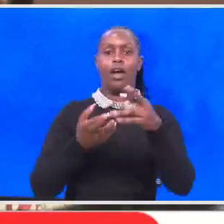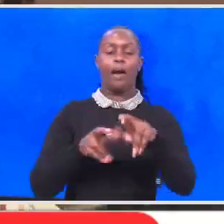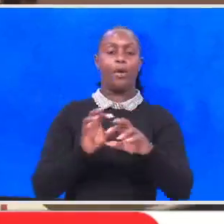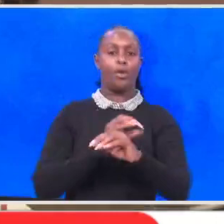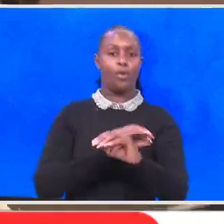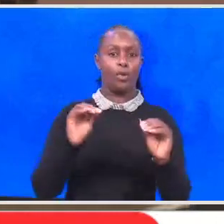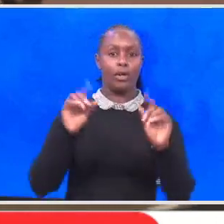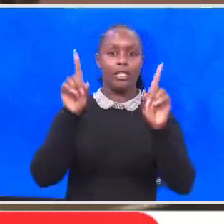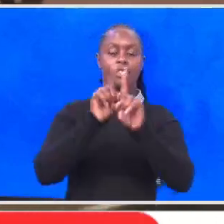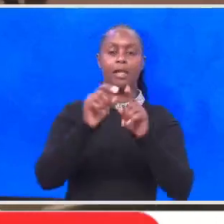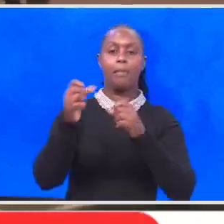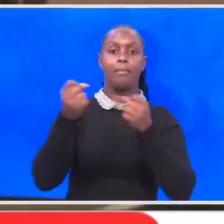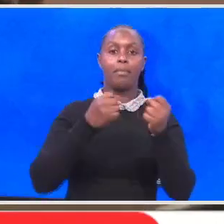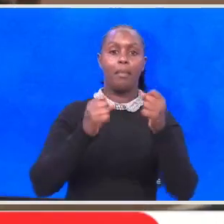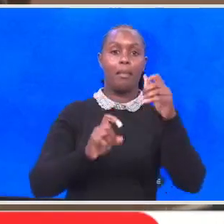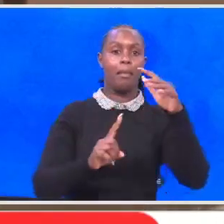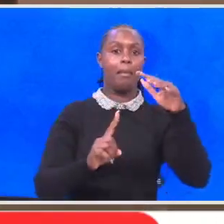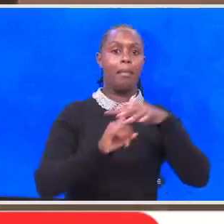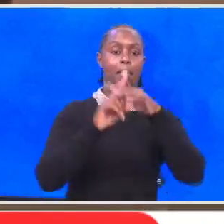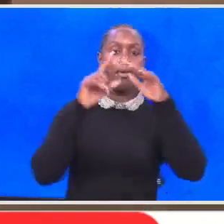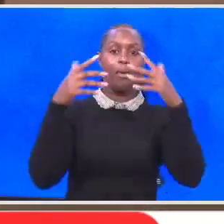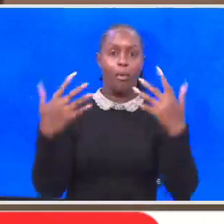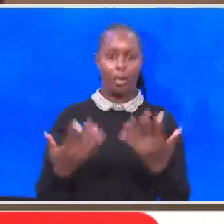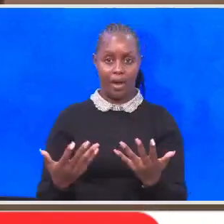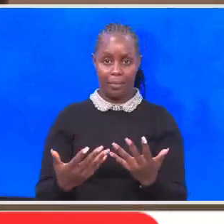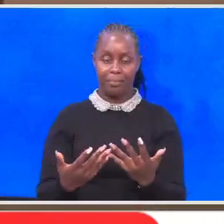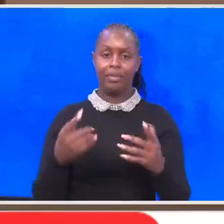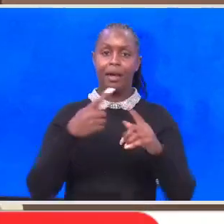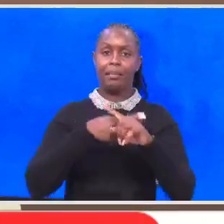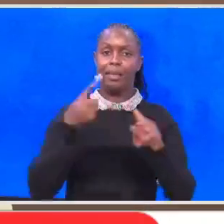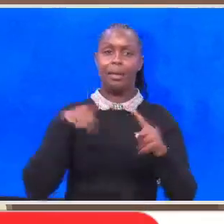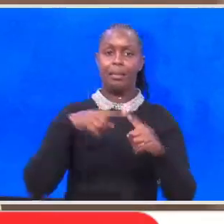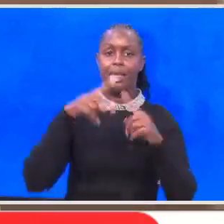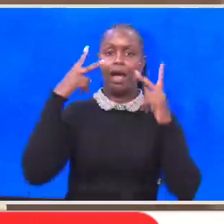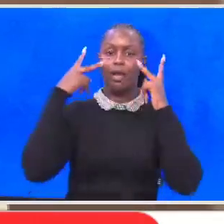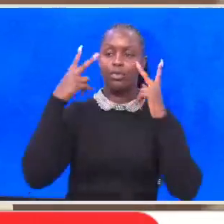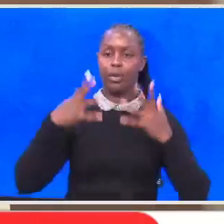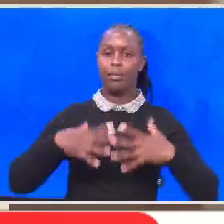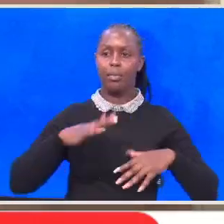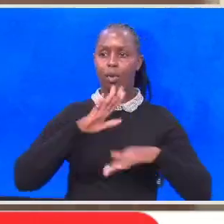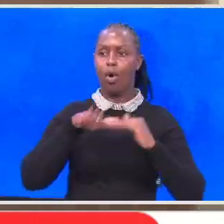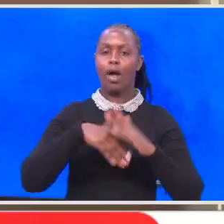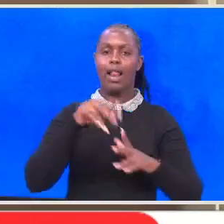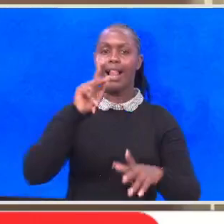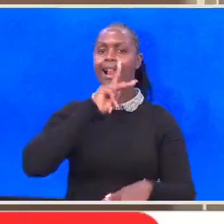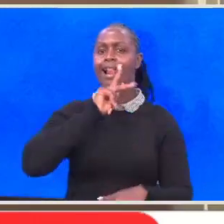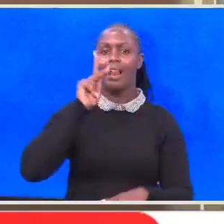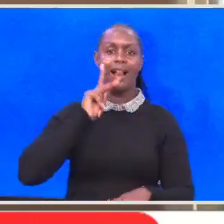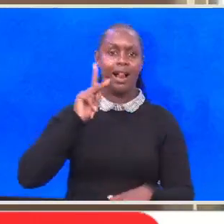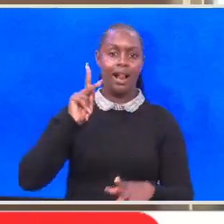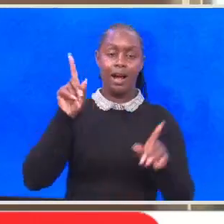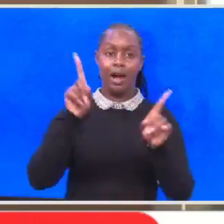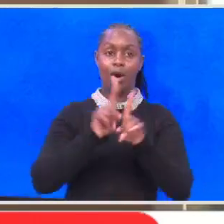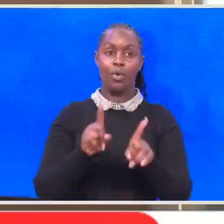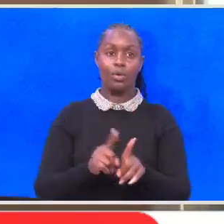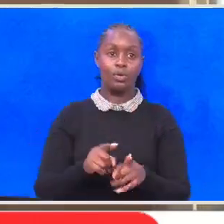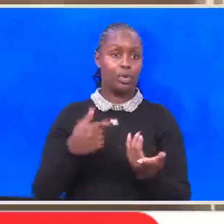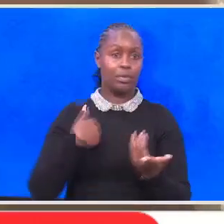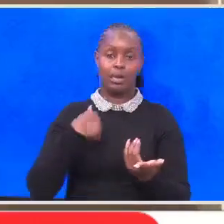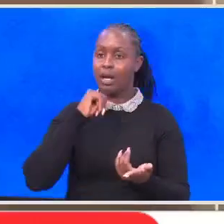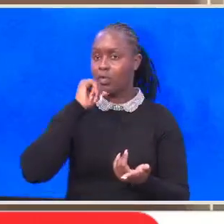ilitokea. Mimi niliona tu watu wanapika nduru pia na mimi napika nduru. Asa hata sielewi kulikuwaje